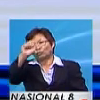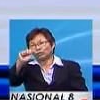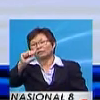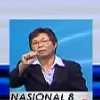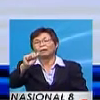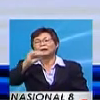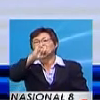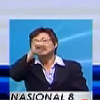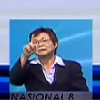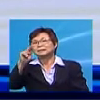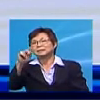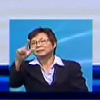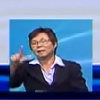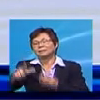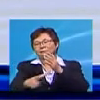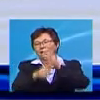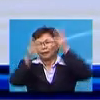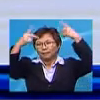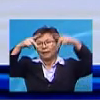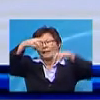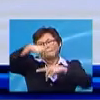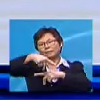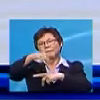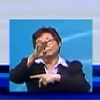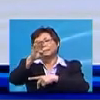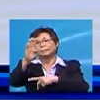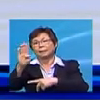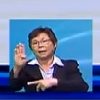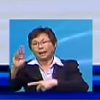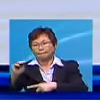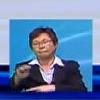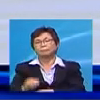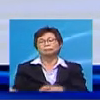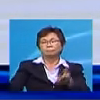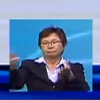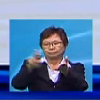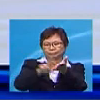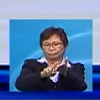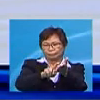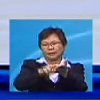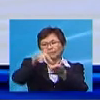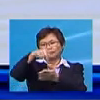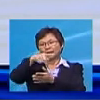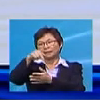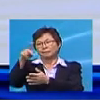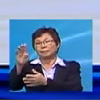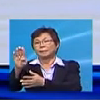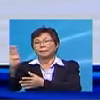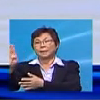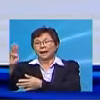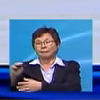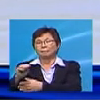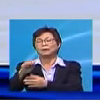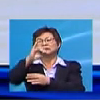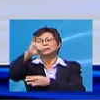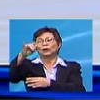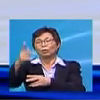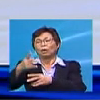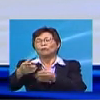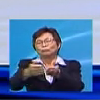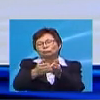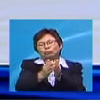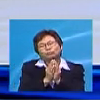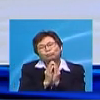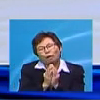Abidin yang juga naib presiden pbbm menerusi kenyataan yang dikeluarkan pbbm jawatankuasa rayuan membuat keputusan